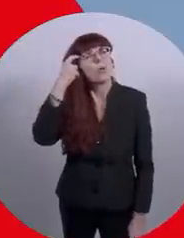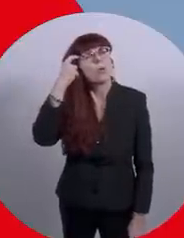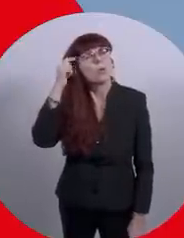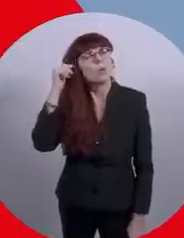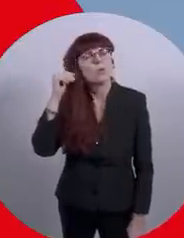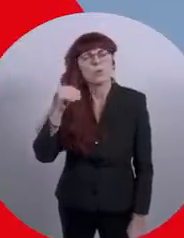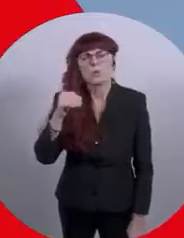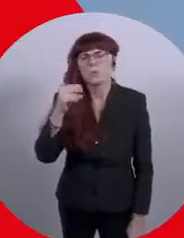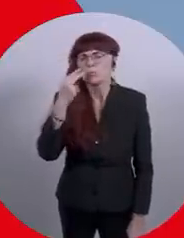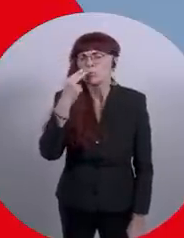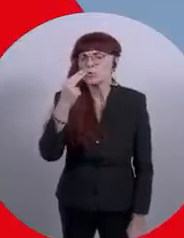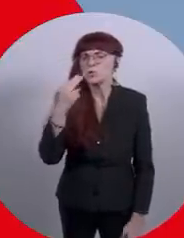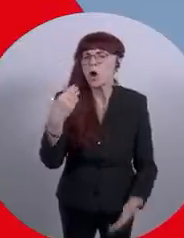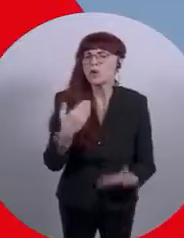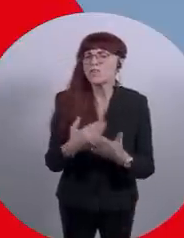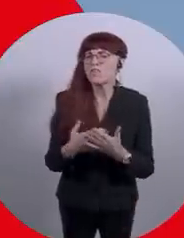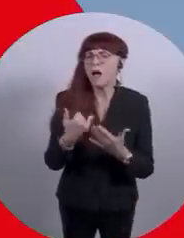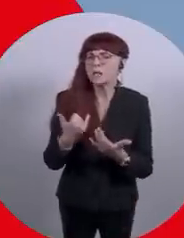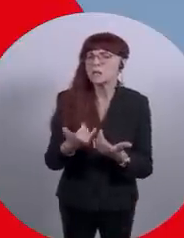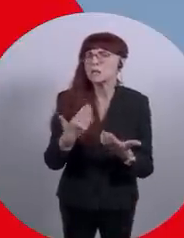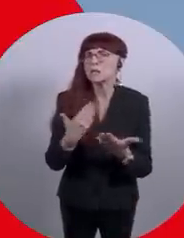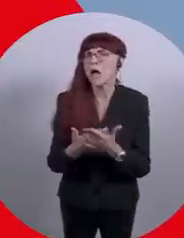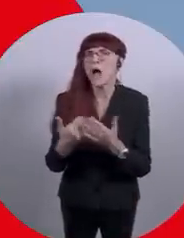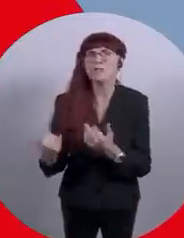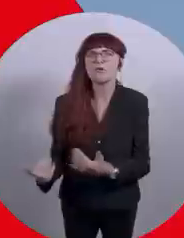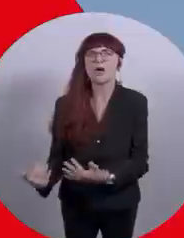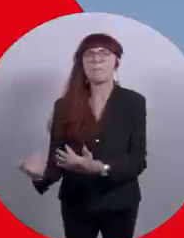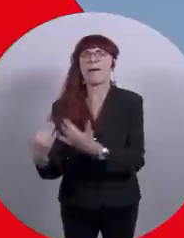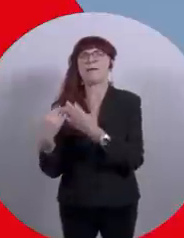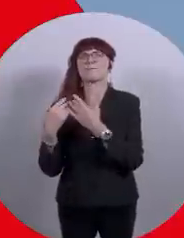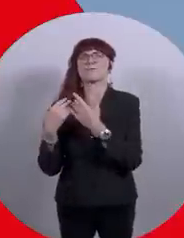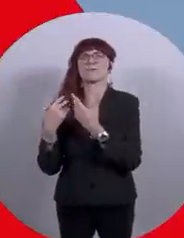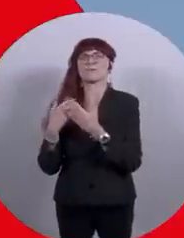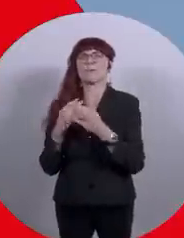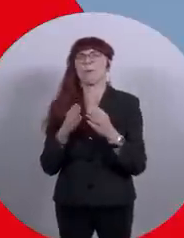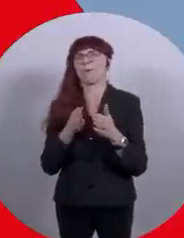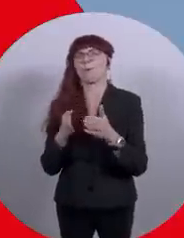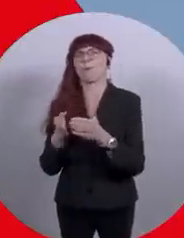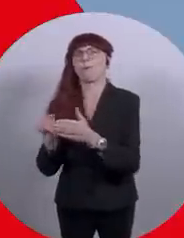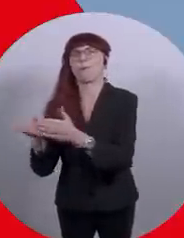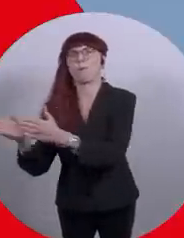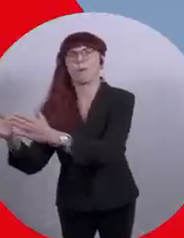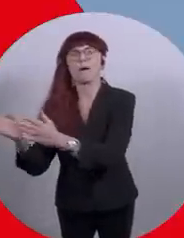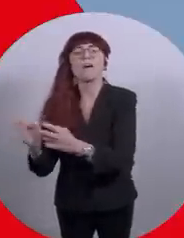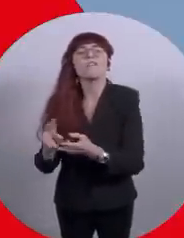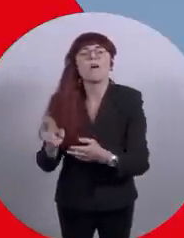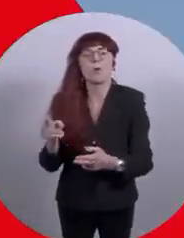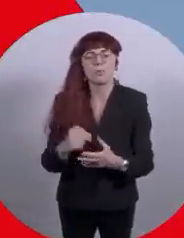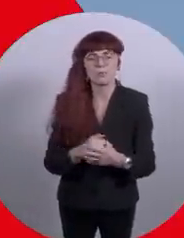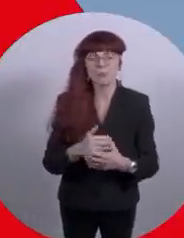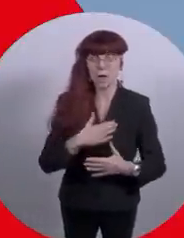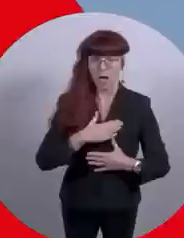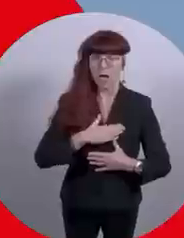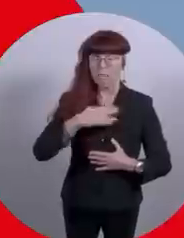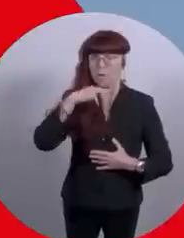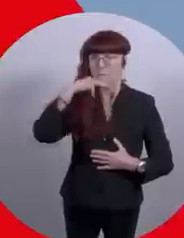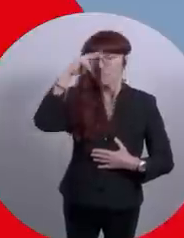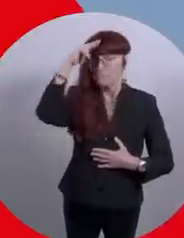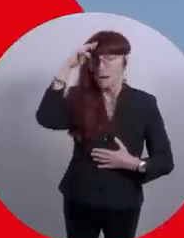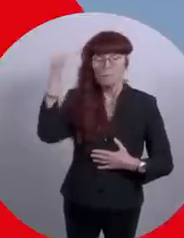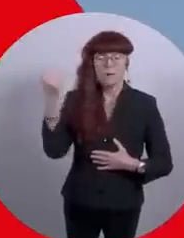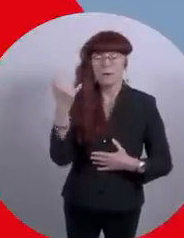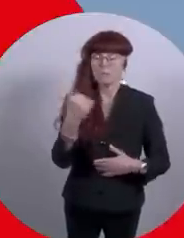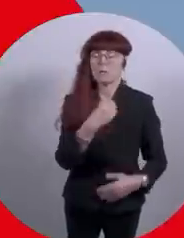Trend wir eigentlich erlegen sind ich kann meiner persönlich sehr gut erinnern mein Vater hat zu mir immer gesagt